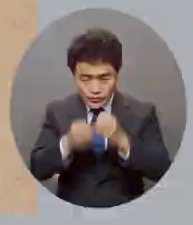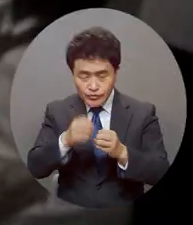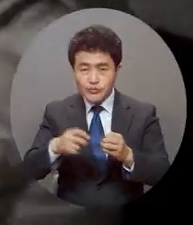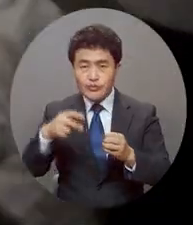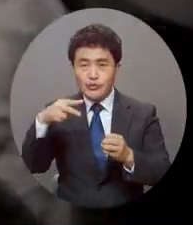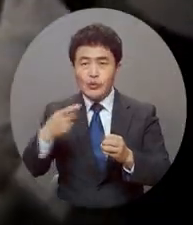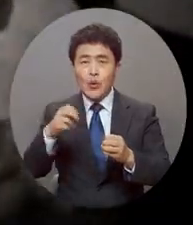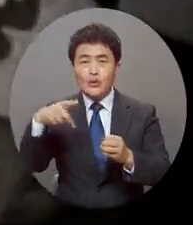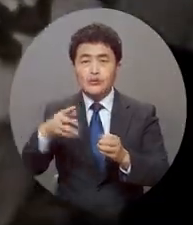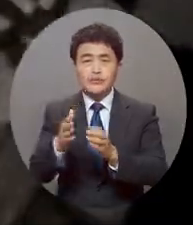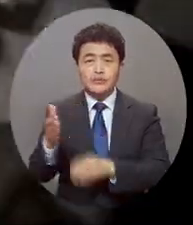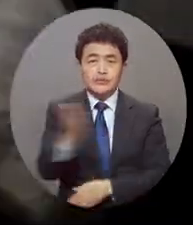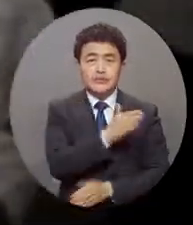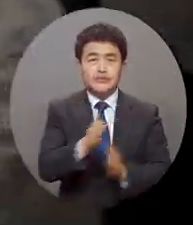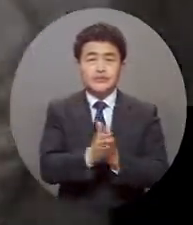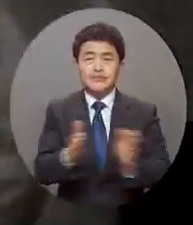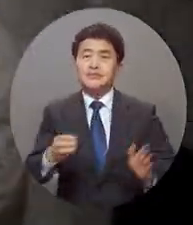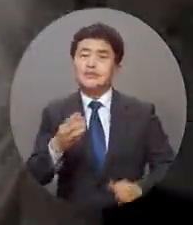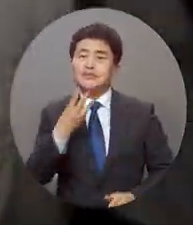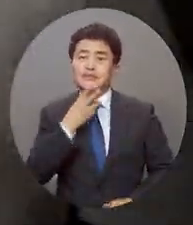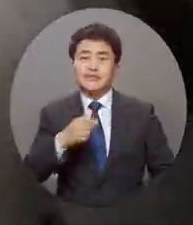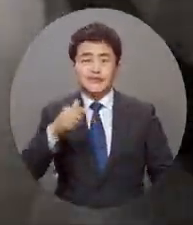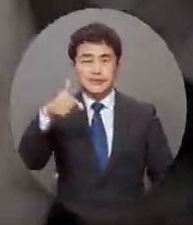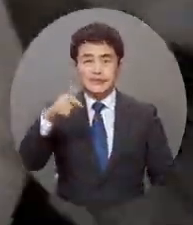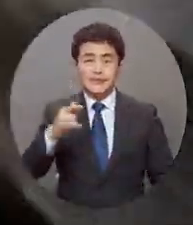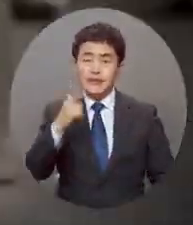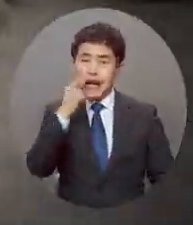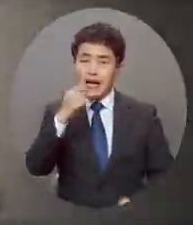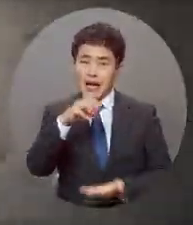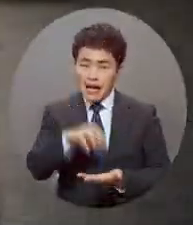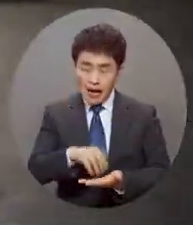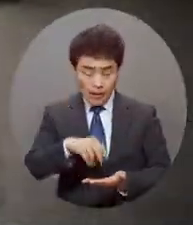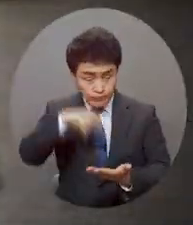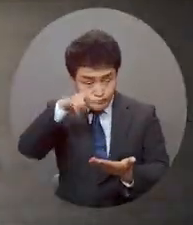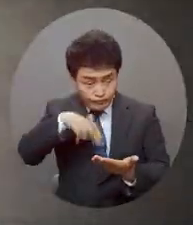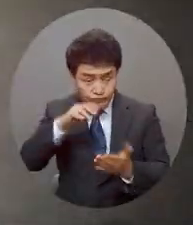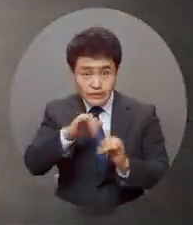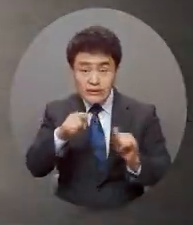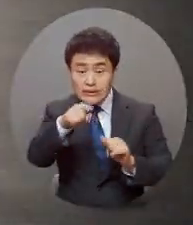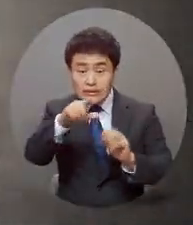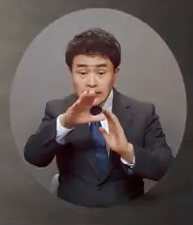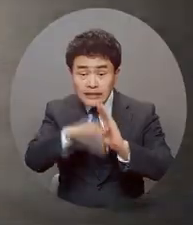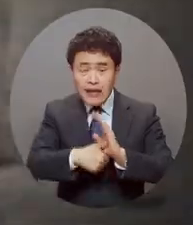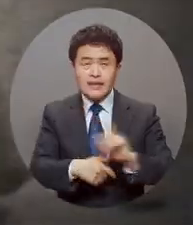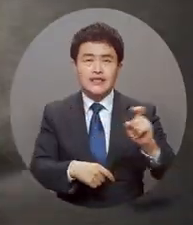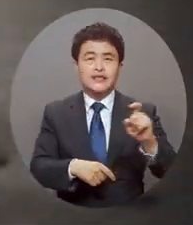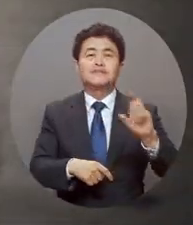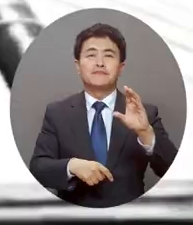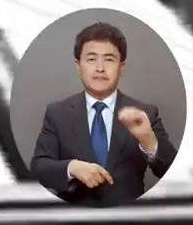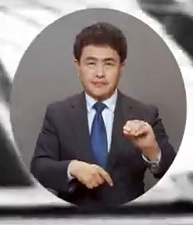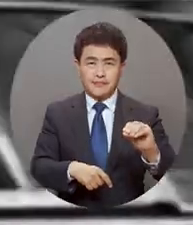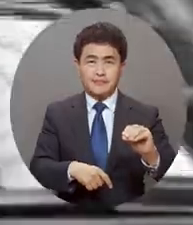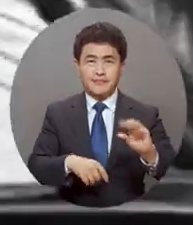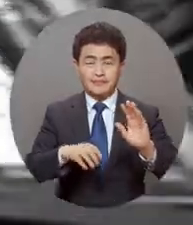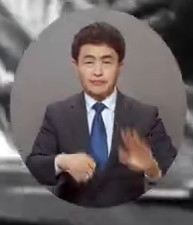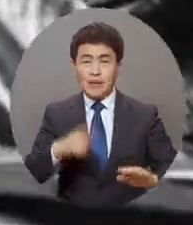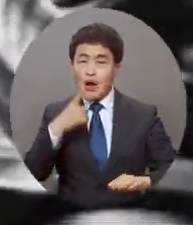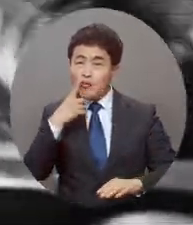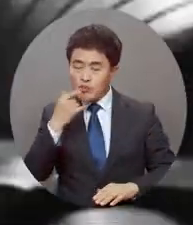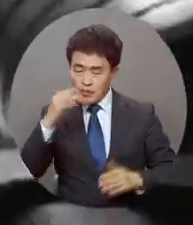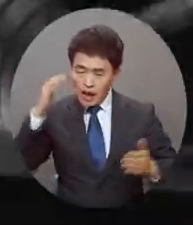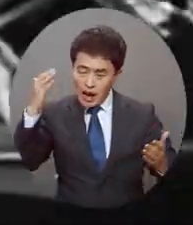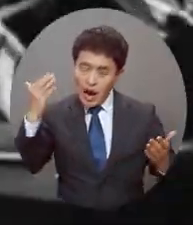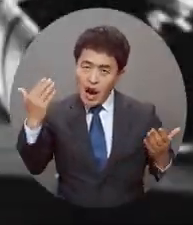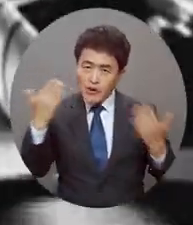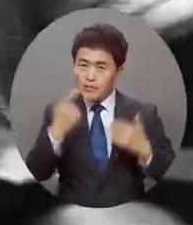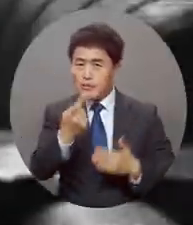비롯됐습니다. 서울과 개성, 일본 등지의 어린이 독자는 당시 10만 명. 부모나 학교로부터